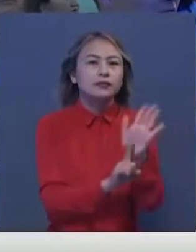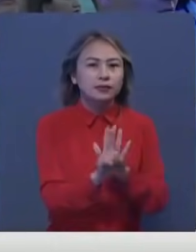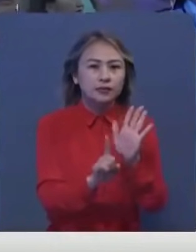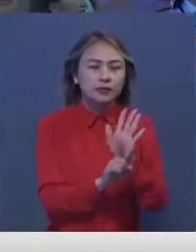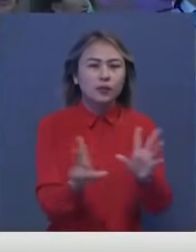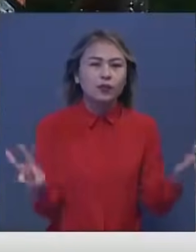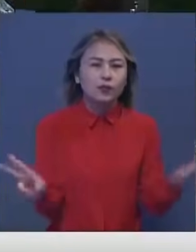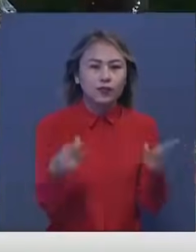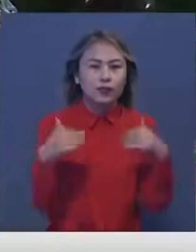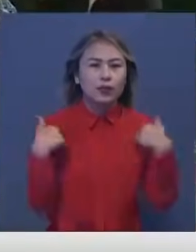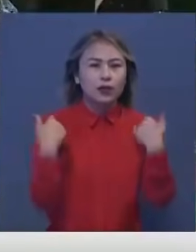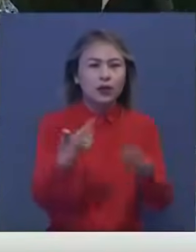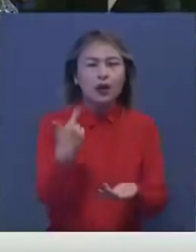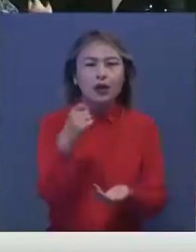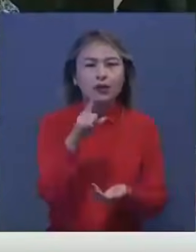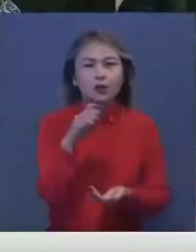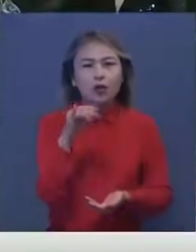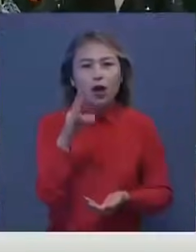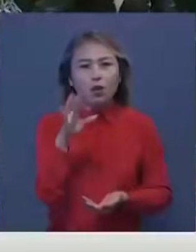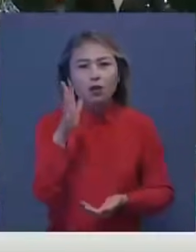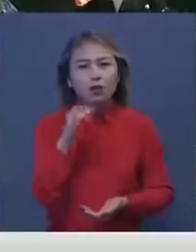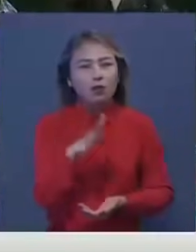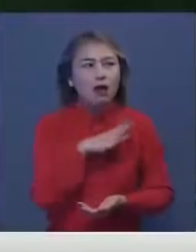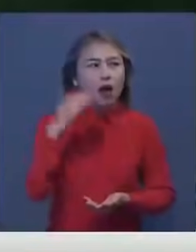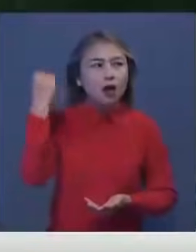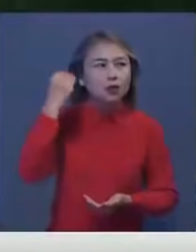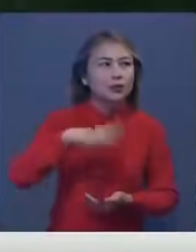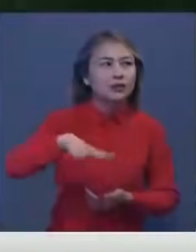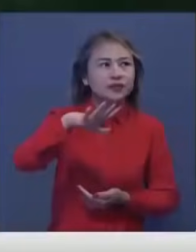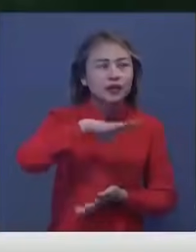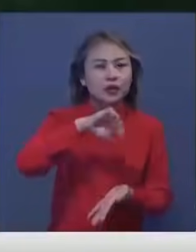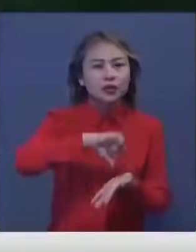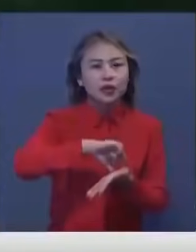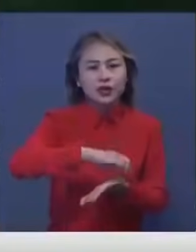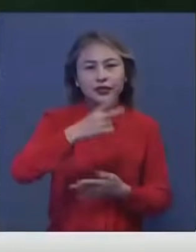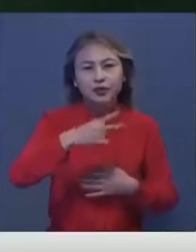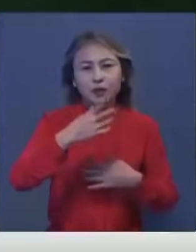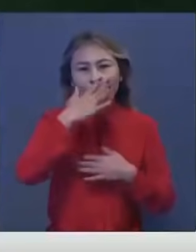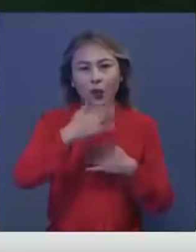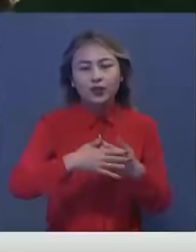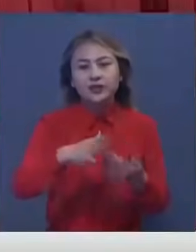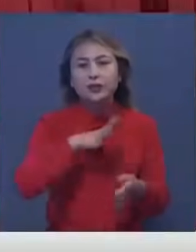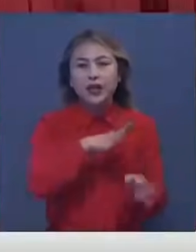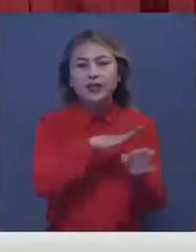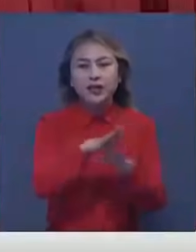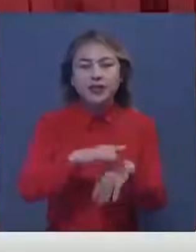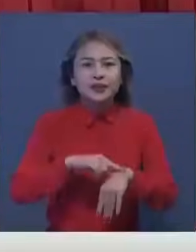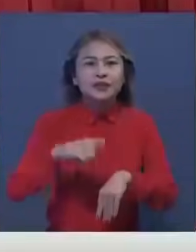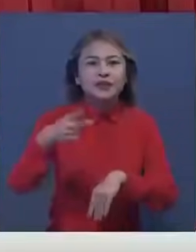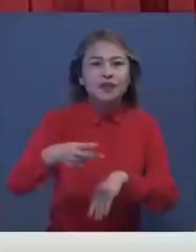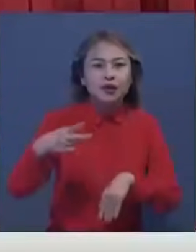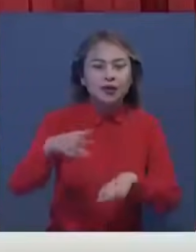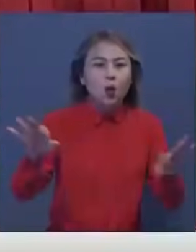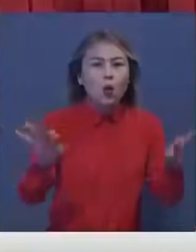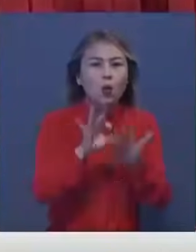сәттілік тілеймін. Ғазиза Жұбанова атындағы Ақтөбе облыстық филармония өнерпаздары 20-ға жуық туынды орындады. 2 сағатқа созылған концертте